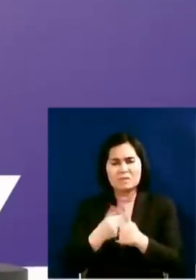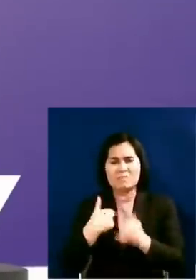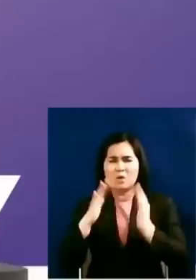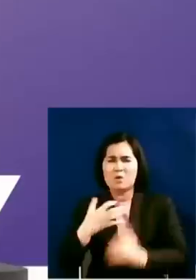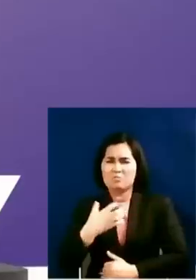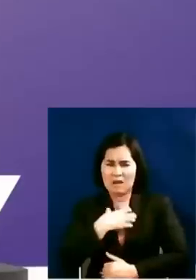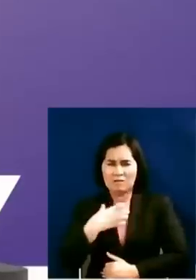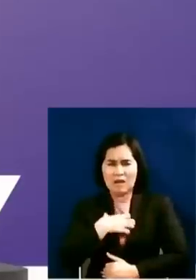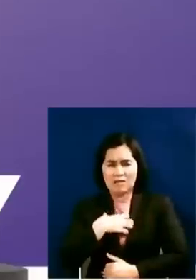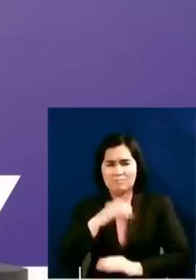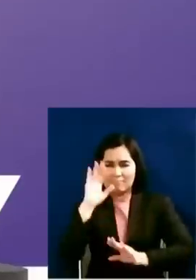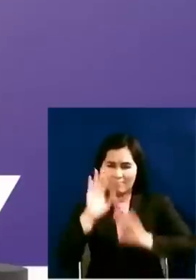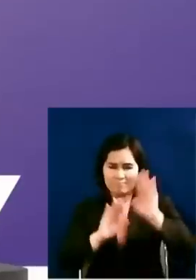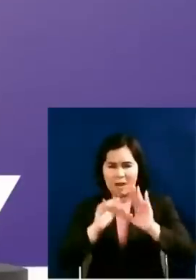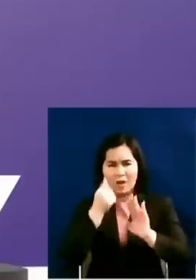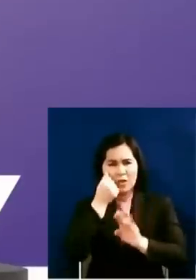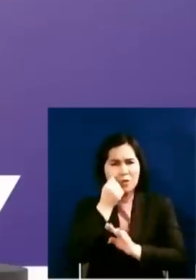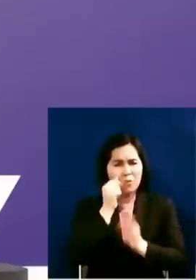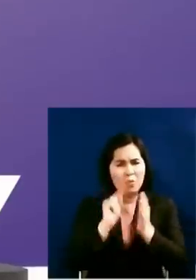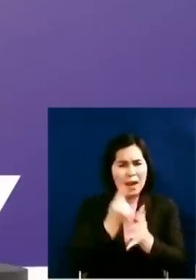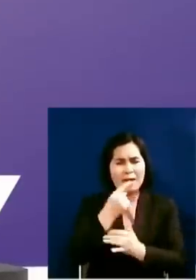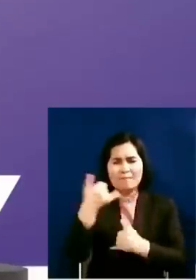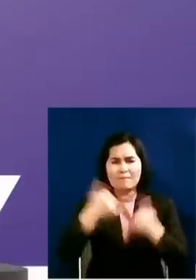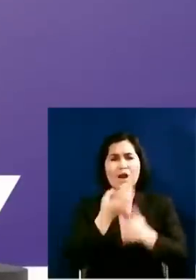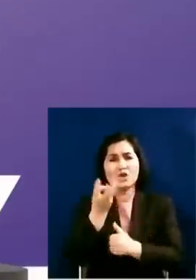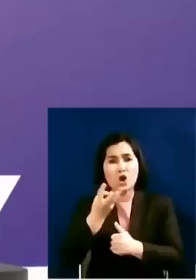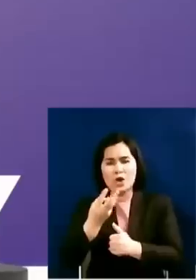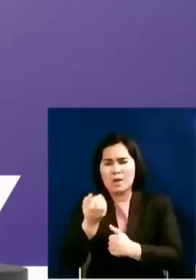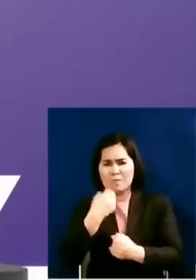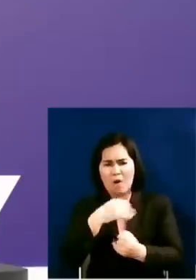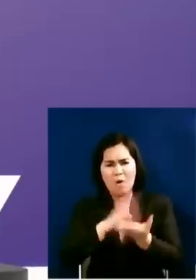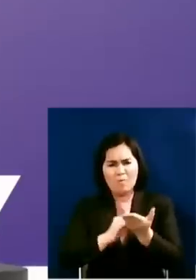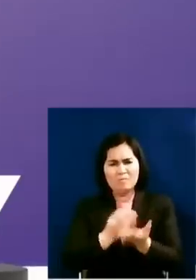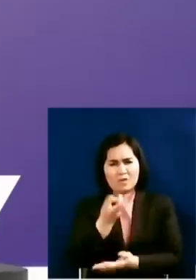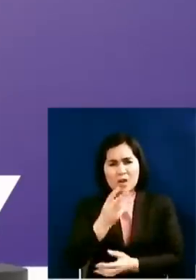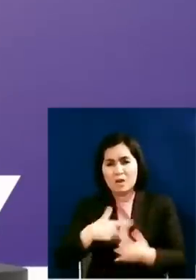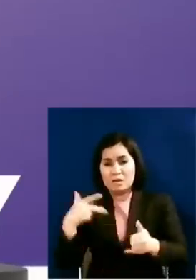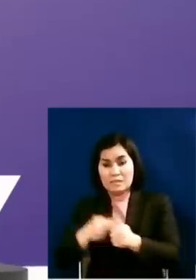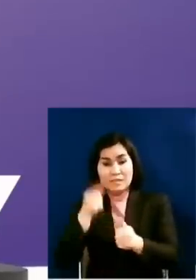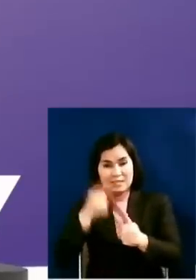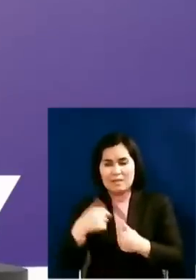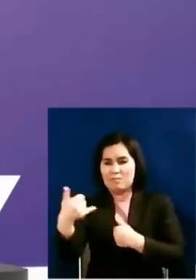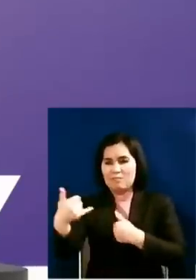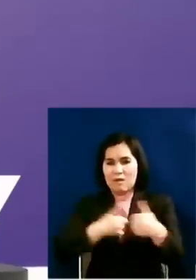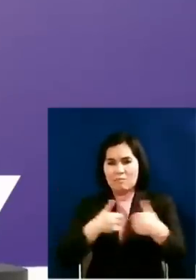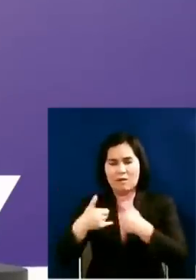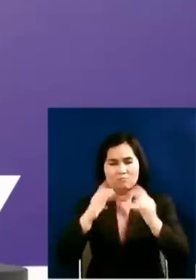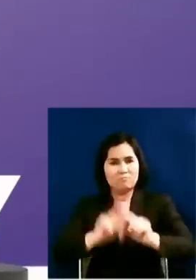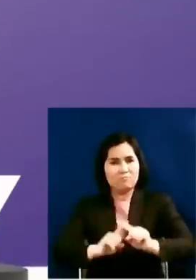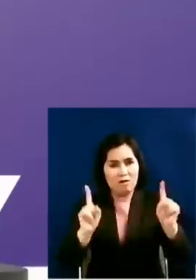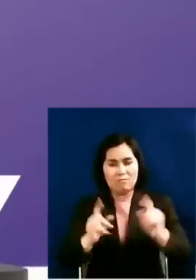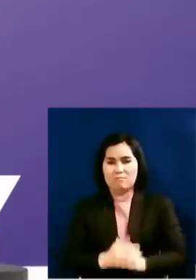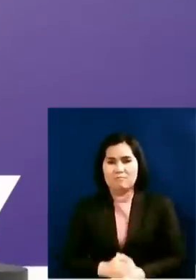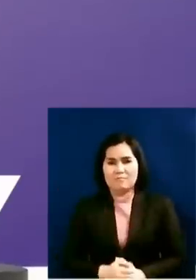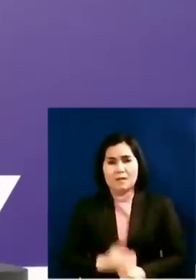ผู้ที่แสดงความจำนงในวันแรกค่อนข้างน้อยแต่พอวันมาฉีดจริงหลังจากที่ทางกระทรวงสาธารณสุขได้ฉีดวันแรกไปวันที่28ก็ปรากฏว่าทางเจ้